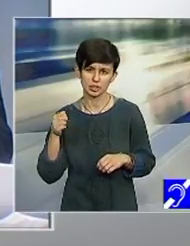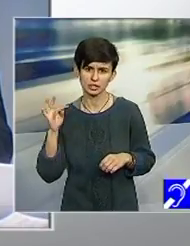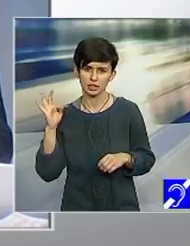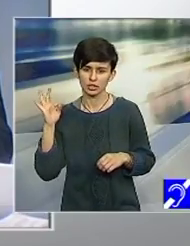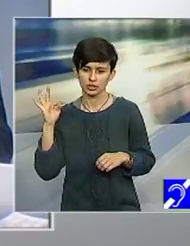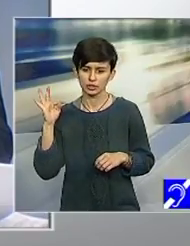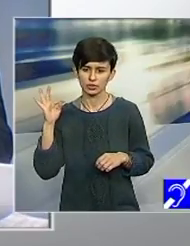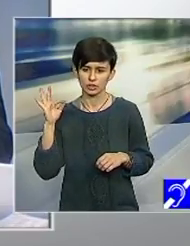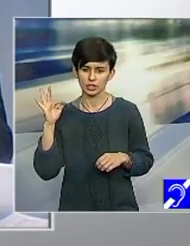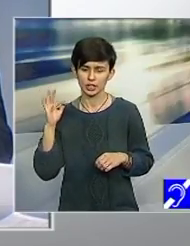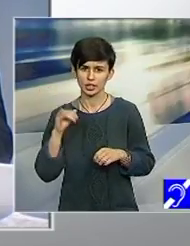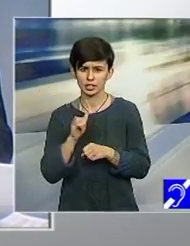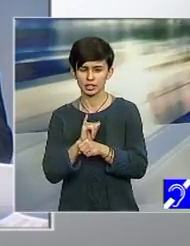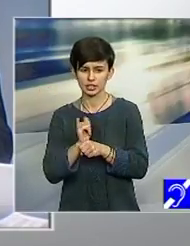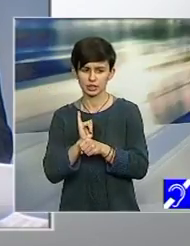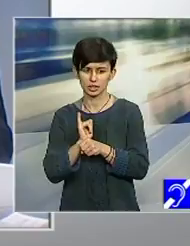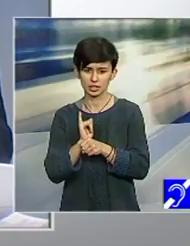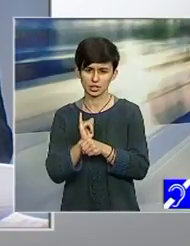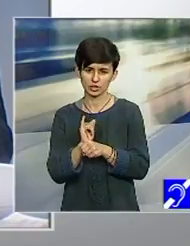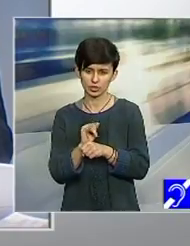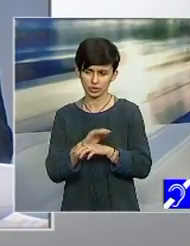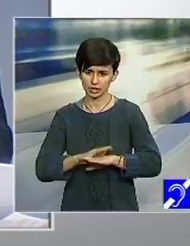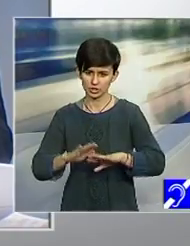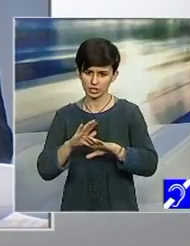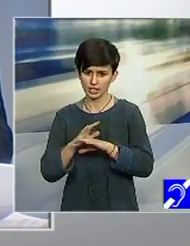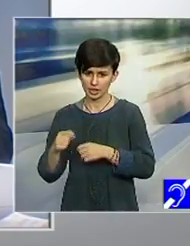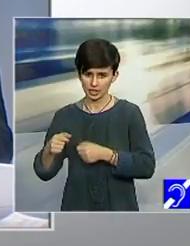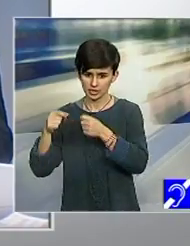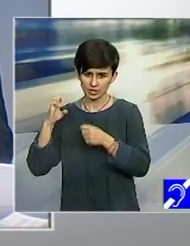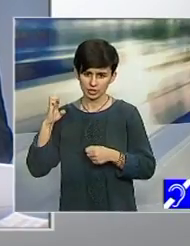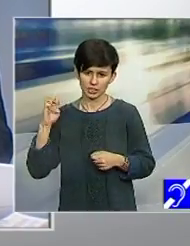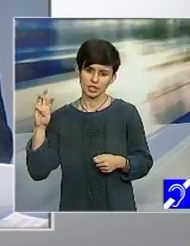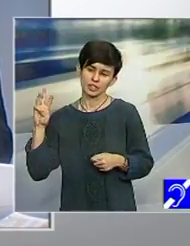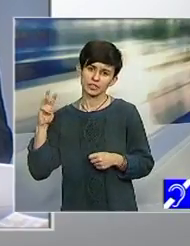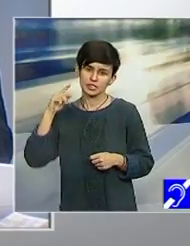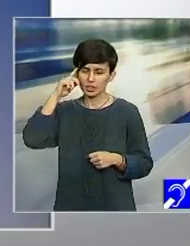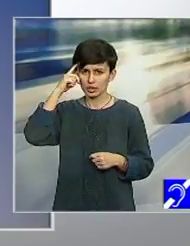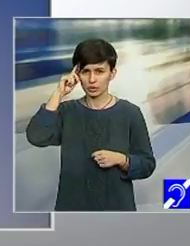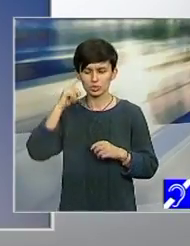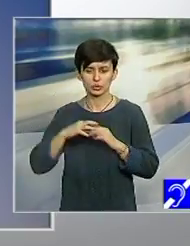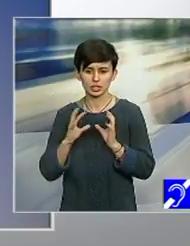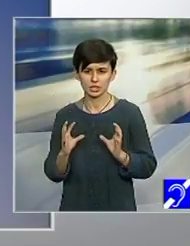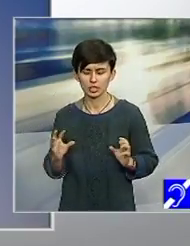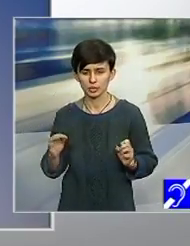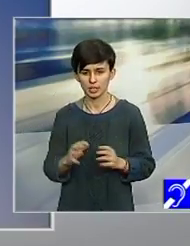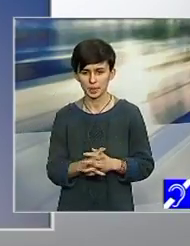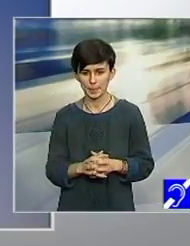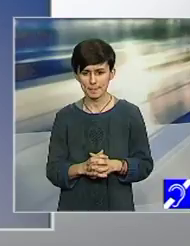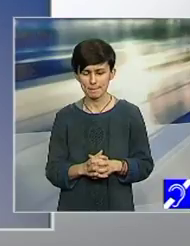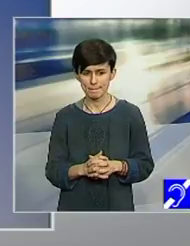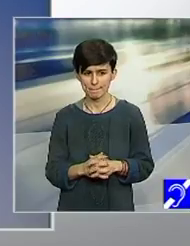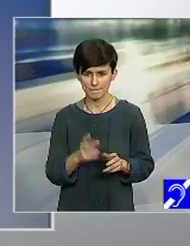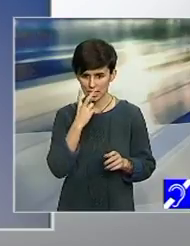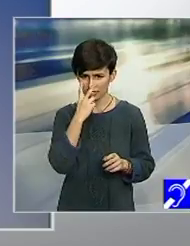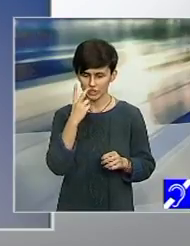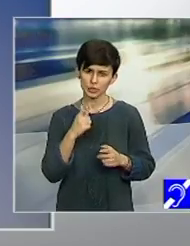Florian, directorul general al Institutului Elie Wiesel, binecunoscut în România. Am urmărit, iată, un material în care am văzut